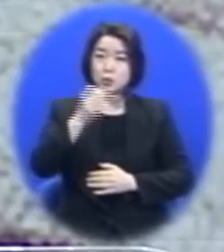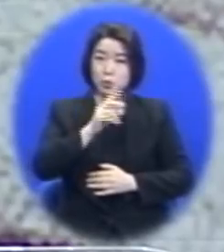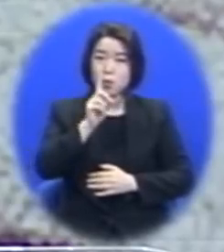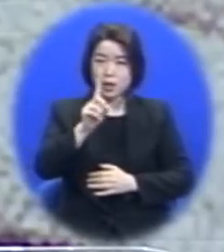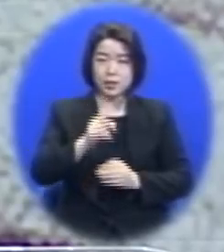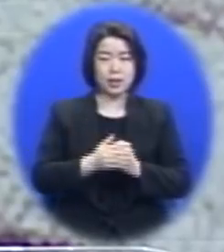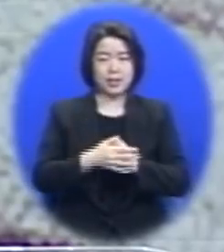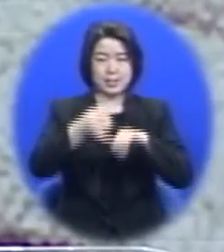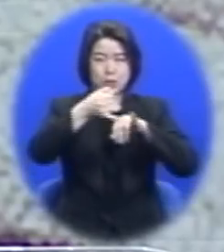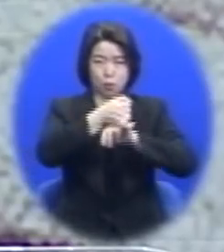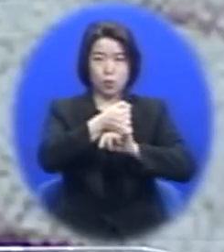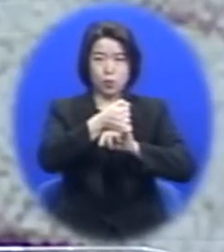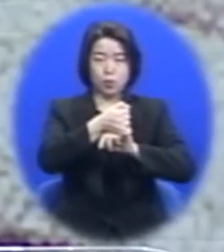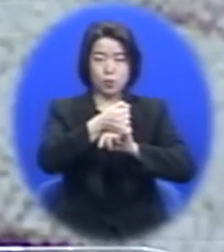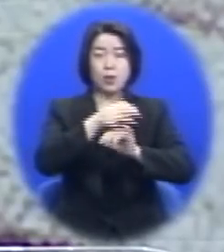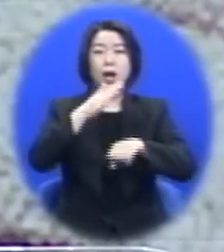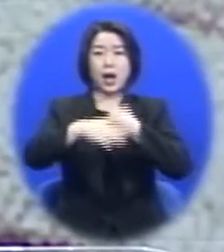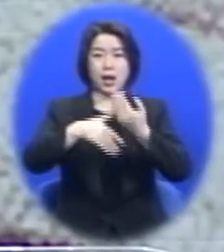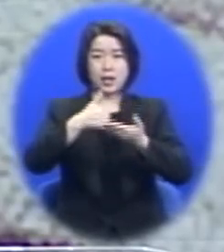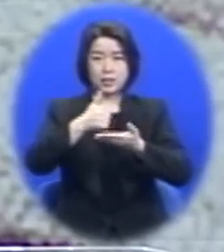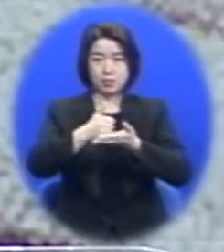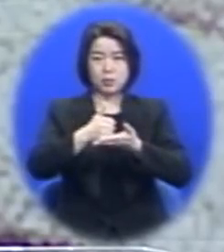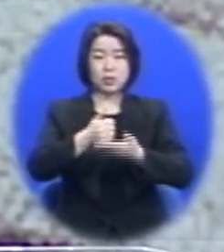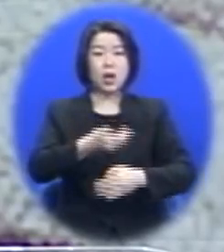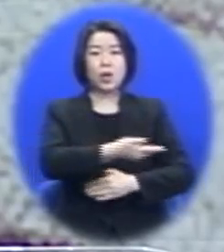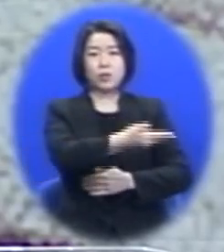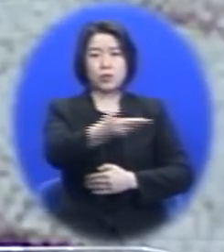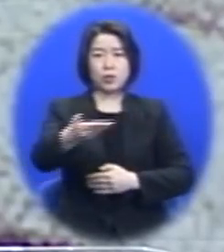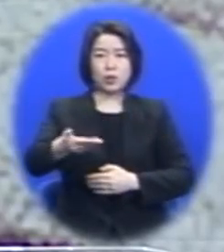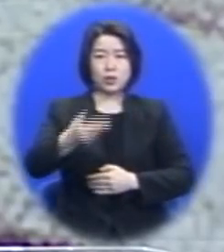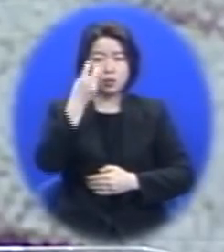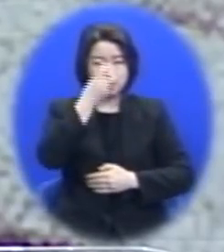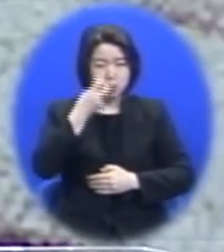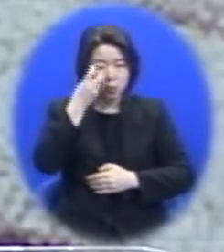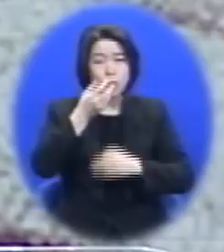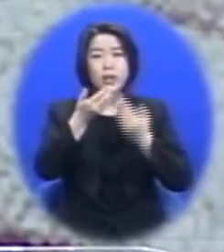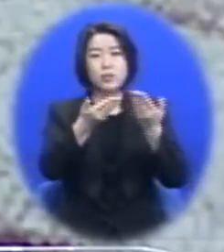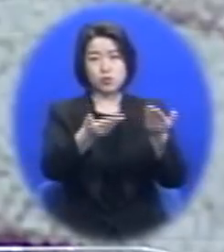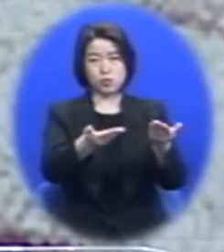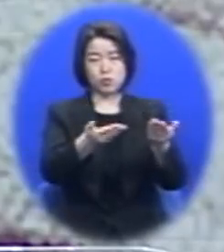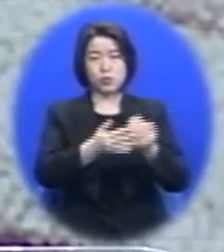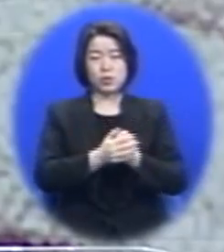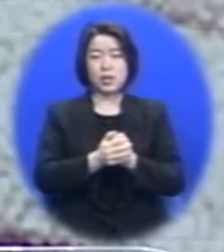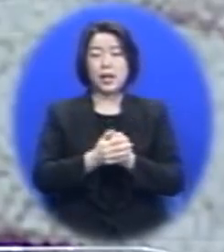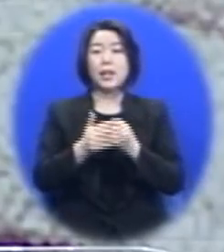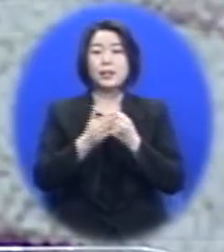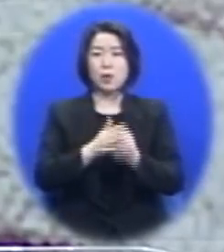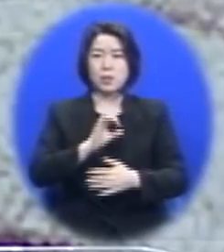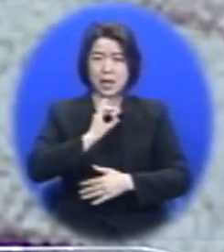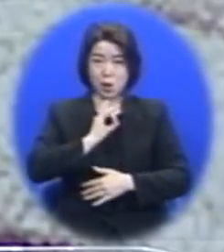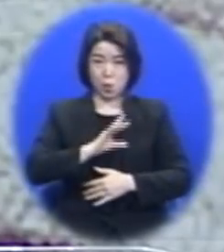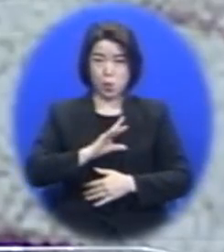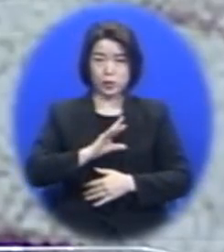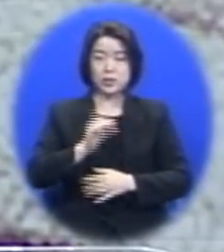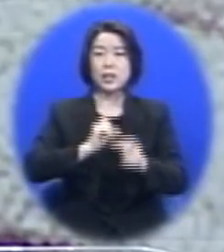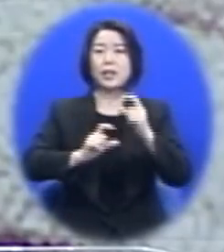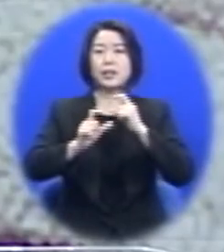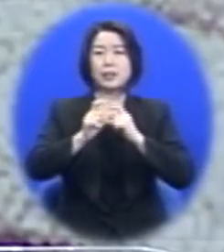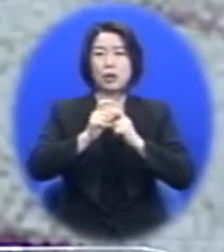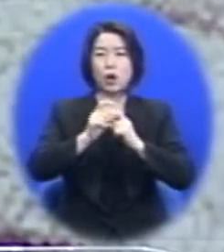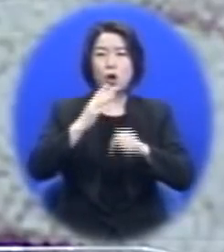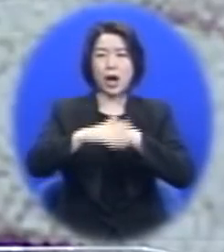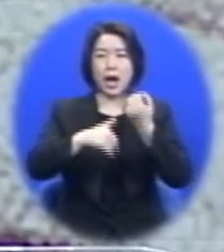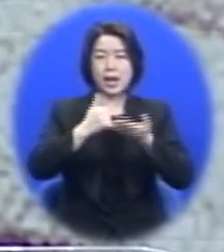반드시 하나님은 너희를 지키실 거다 그러니까 오직 더 하나님의